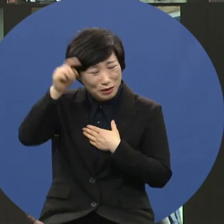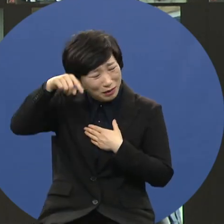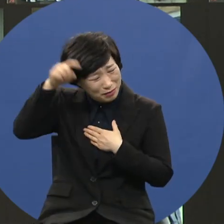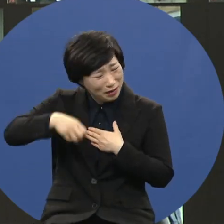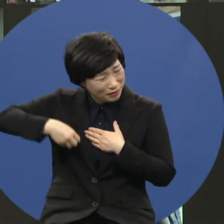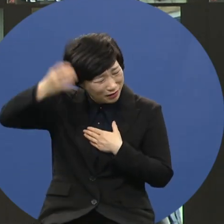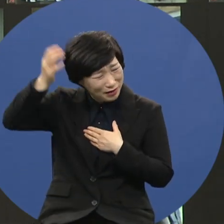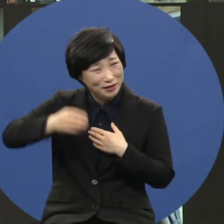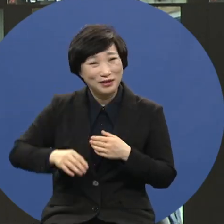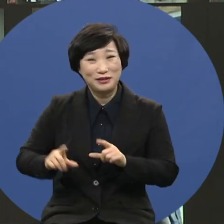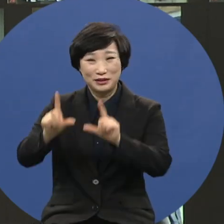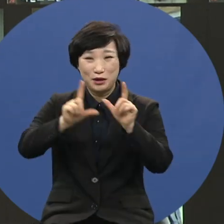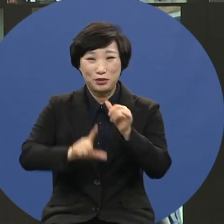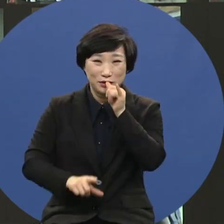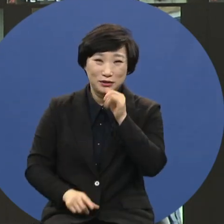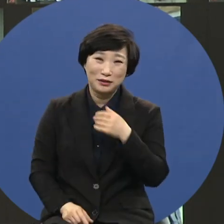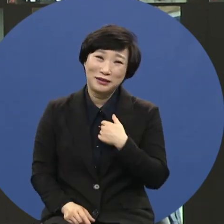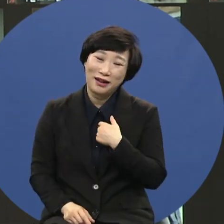잊어버리고 살면서